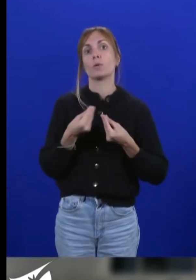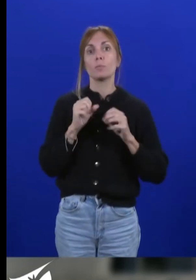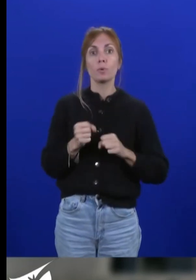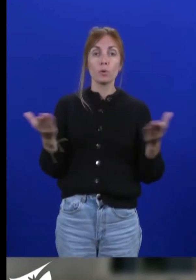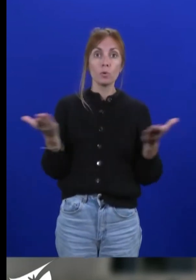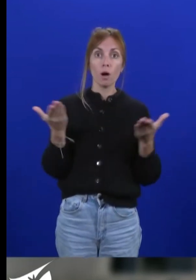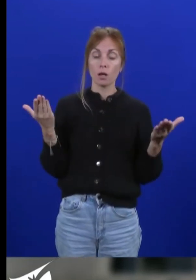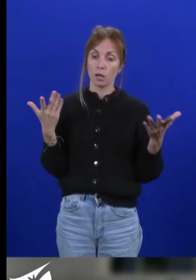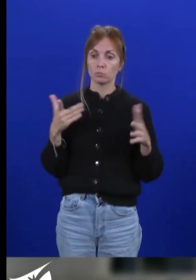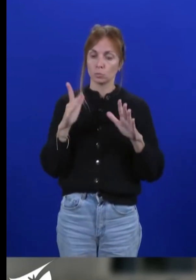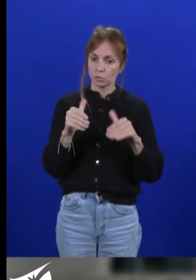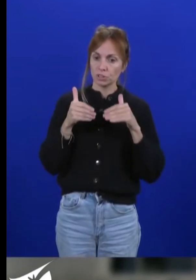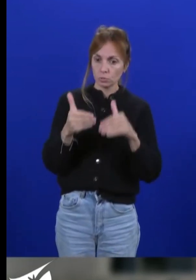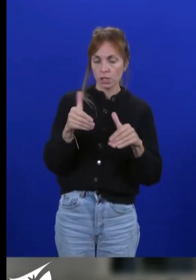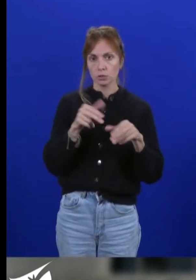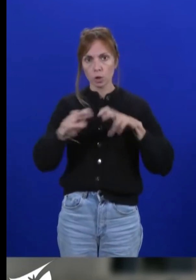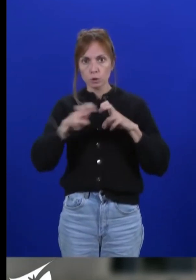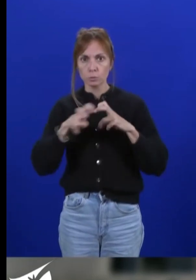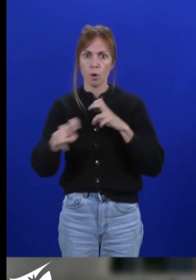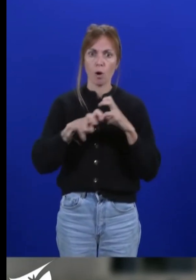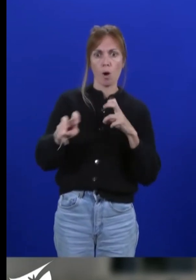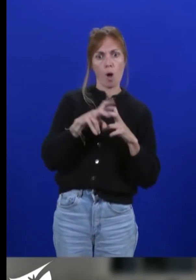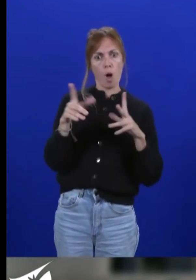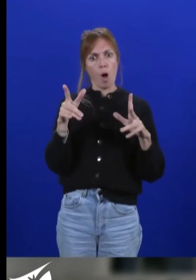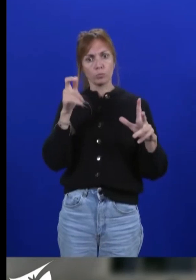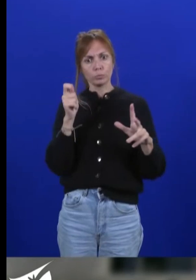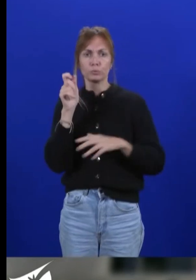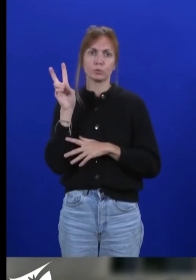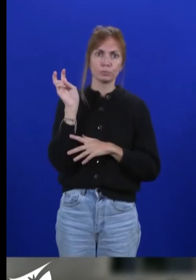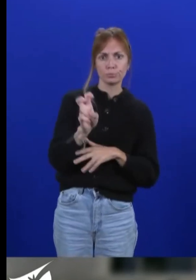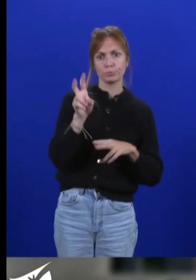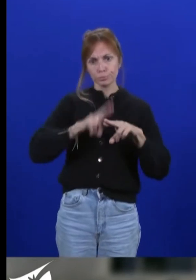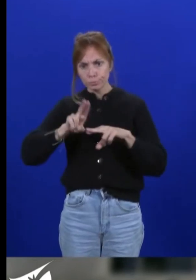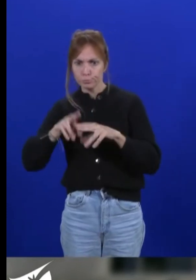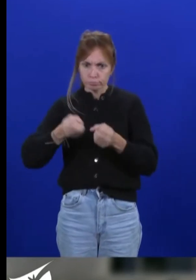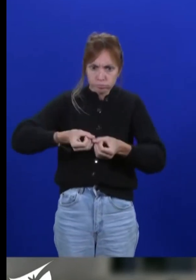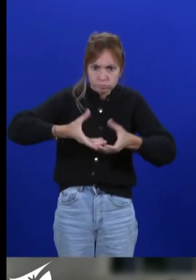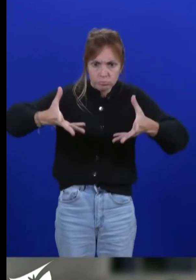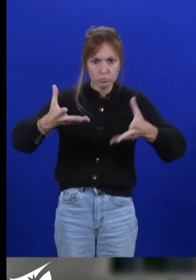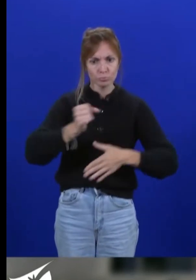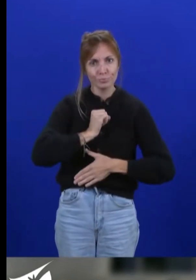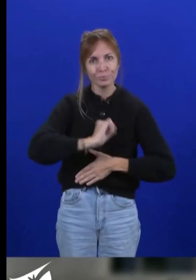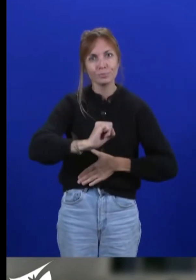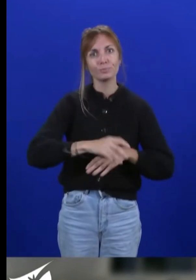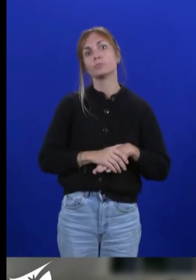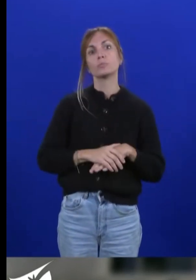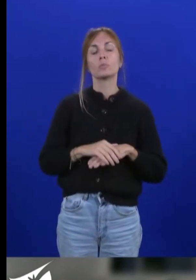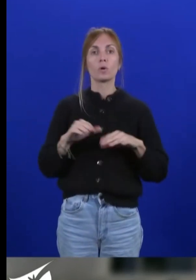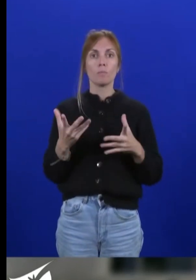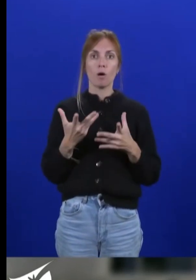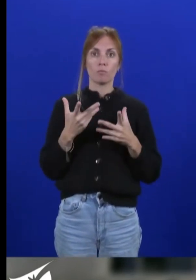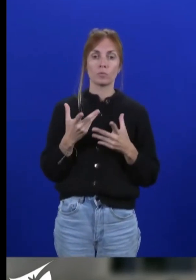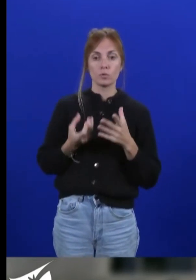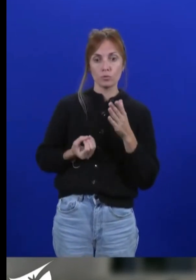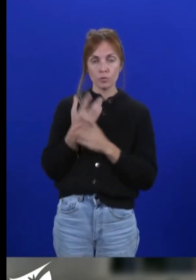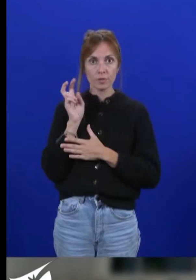seulement de poursuivre l'exploitation des transports en commun, mais aussi de leur insuffler un nouvel élan en concrétisant le développement de